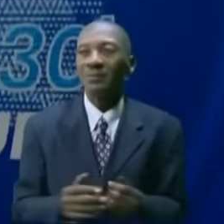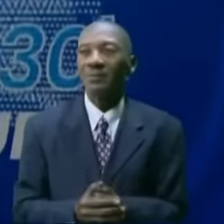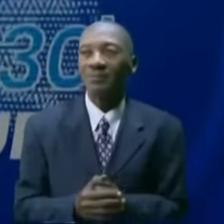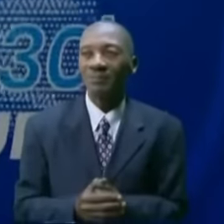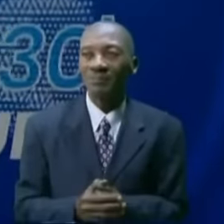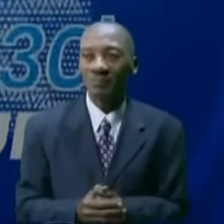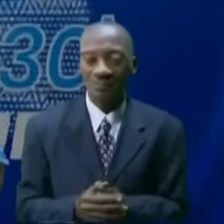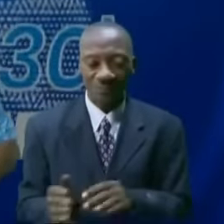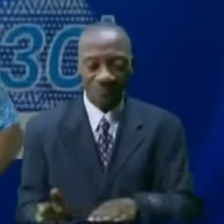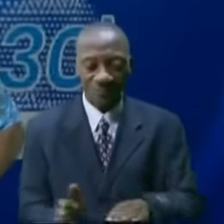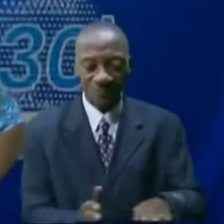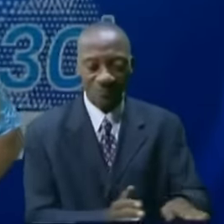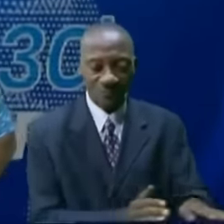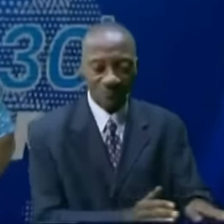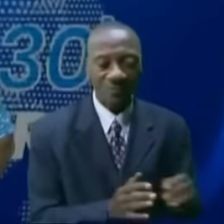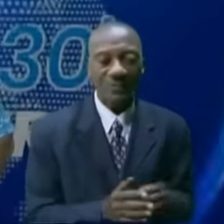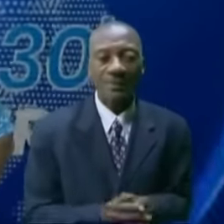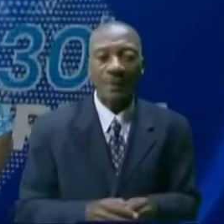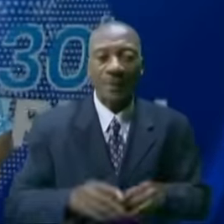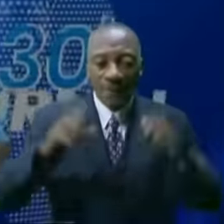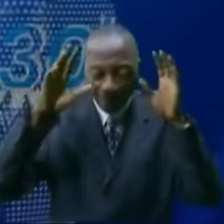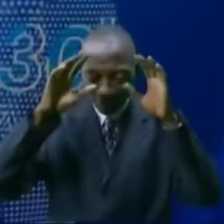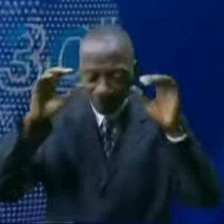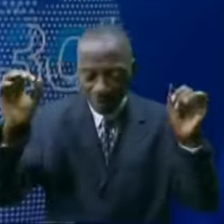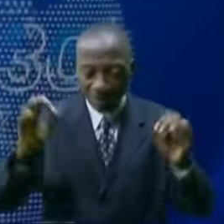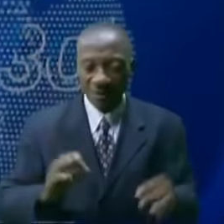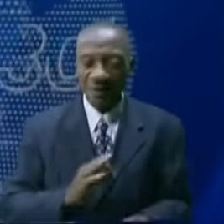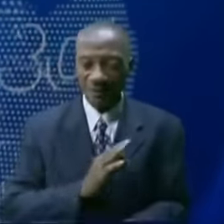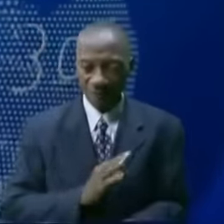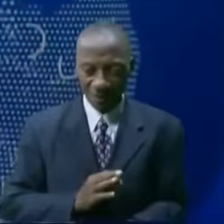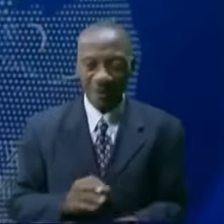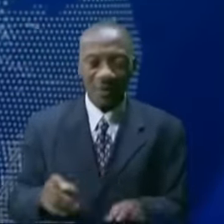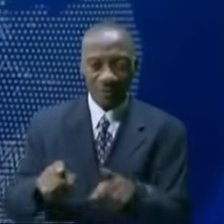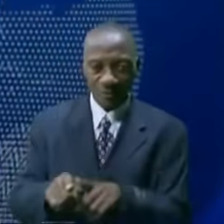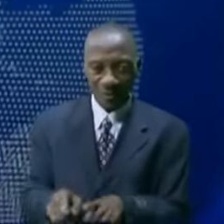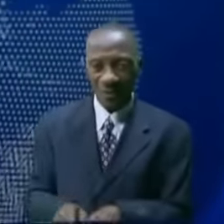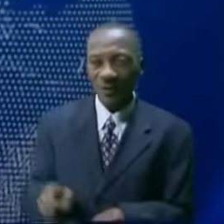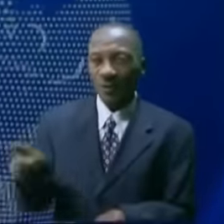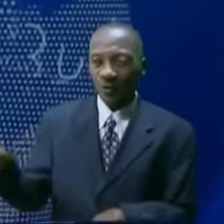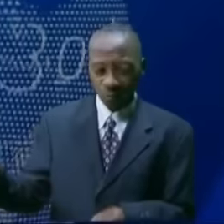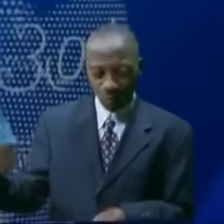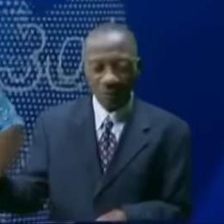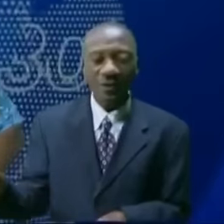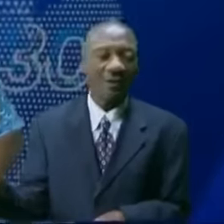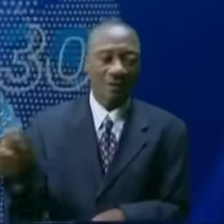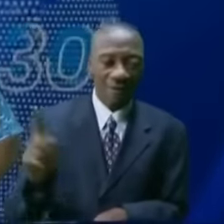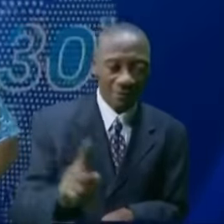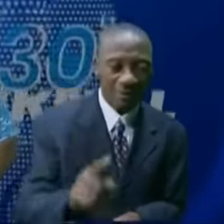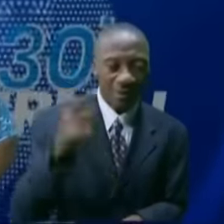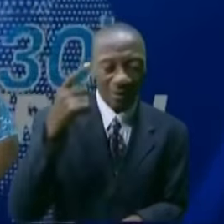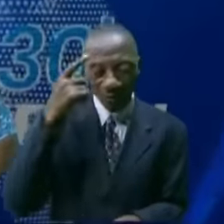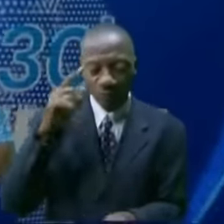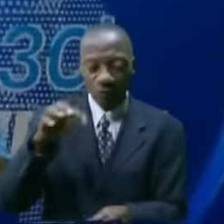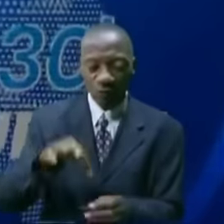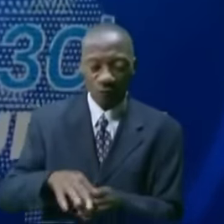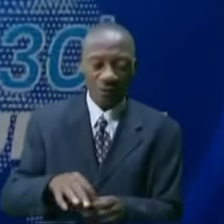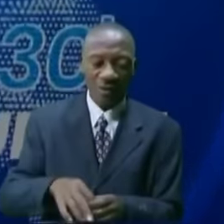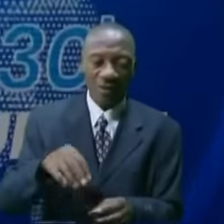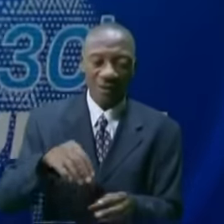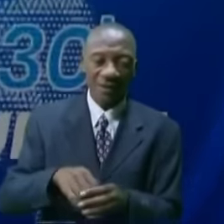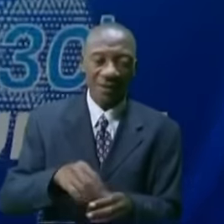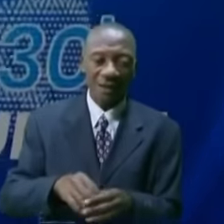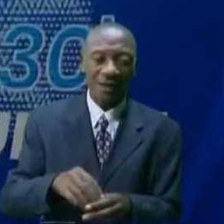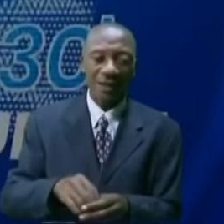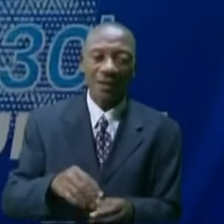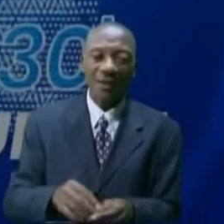Et le président Félix-Antoine Tshisekedi Tshilombo, lui aussi, a rempli son devoir civique. C'est au collège Saint-Georges de Kitambo que le